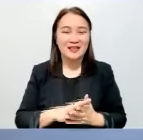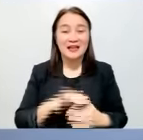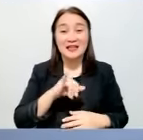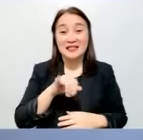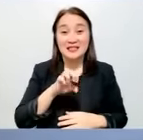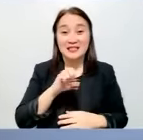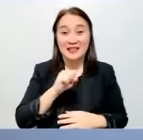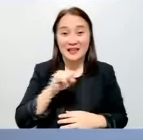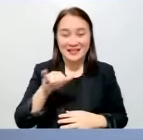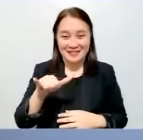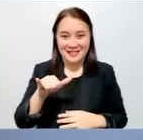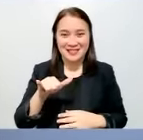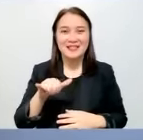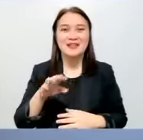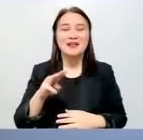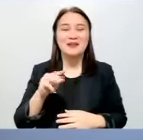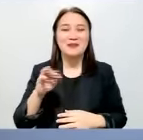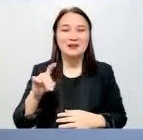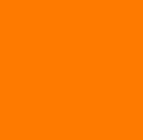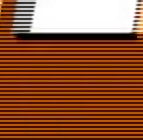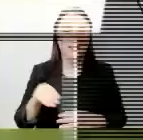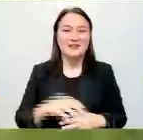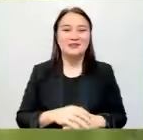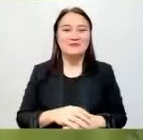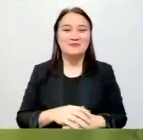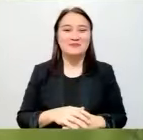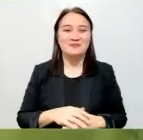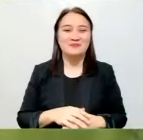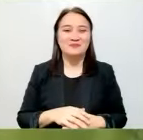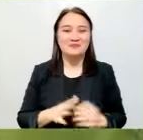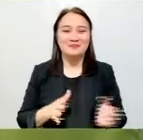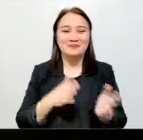Church Wedding. Narito ang report.